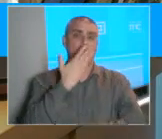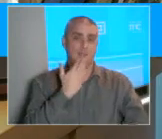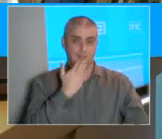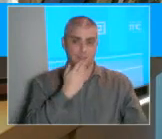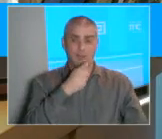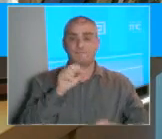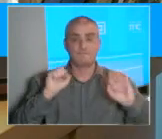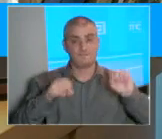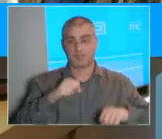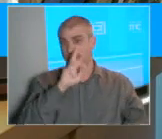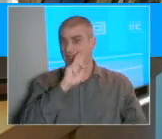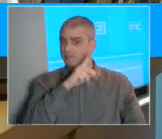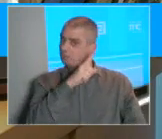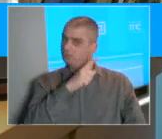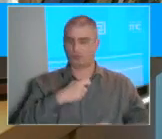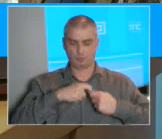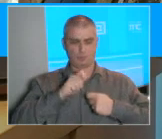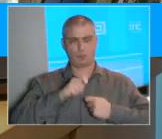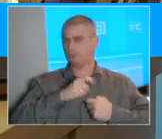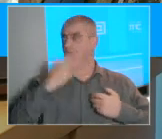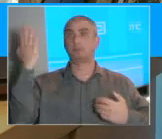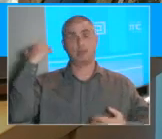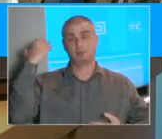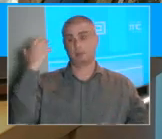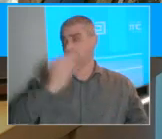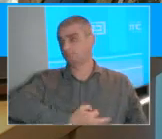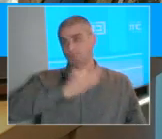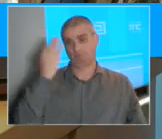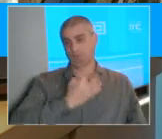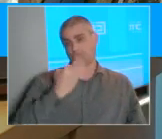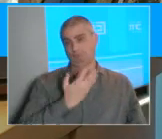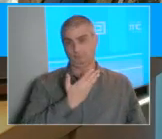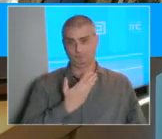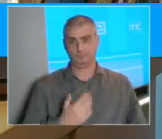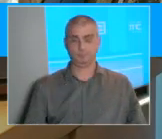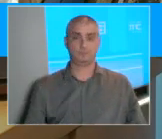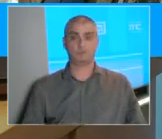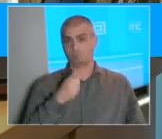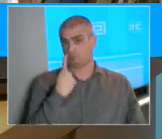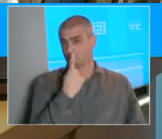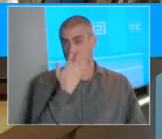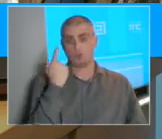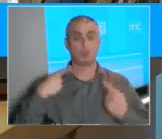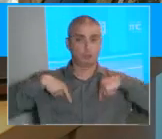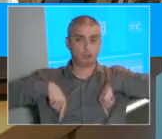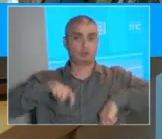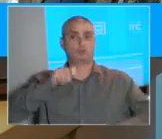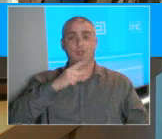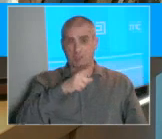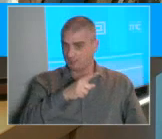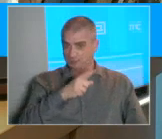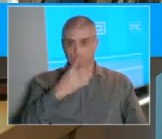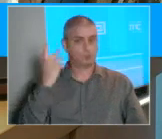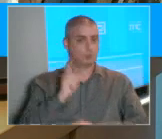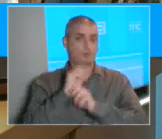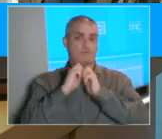ישראל. והנשיא ריבלין, שהוא פרלמנטר, היה פרלמנטר לאלה ולאלה, והוא גם היה יושב ראש הכנסת